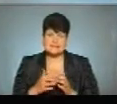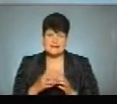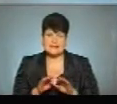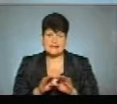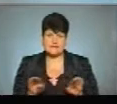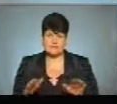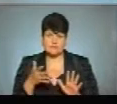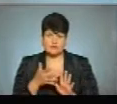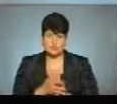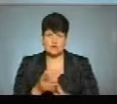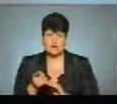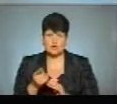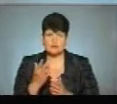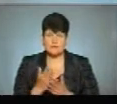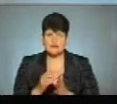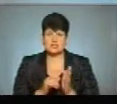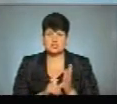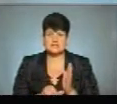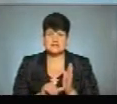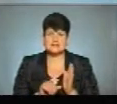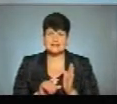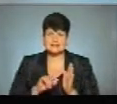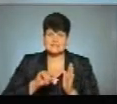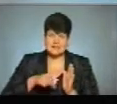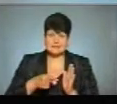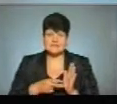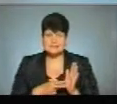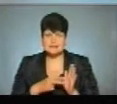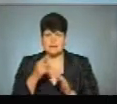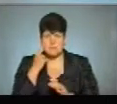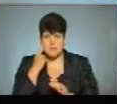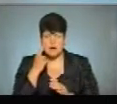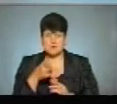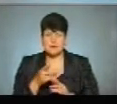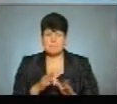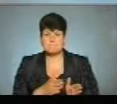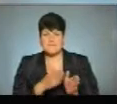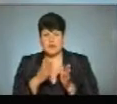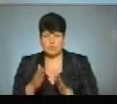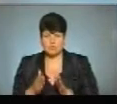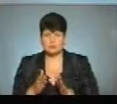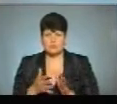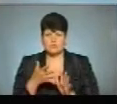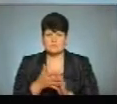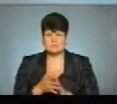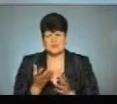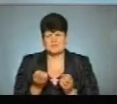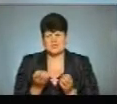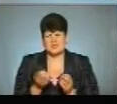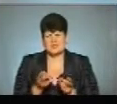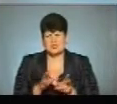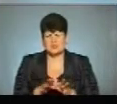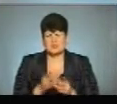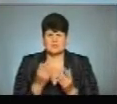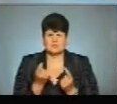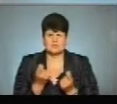рівень прозорості. На сьогоднішній день Тернопіль має 67 балів, і ми переходимо в категорію переважно прозорі міста. Тобто нам залишилося буквально ще